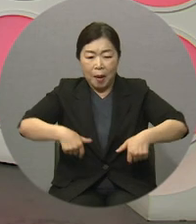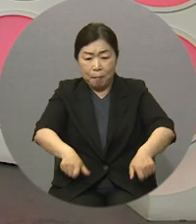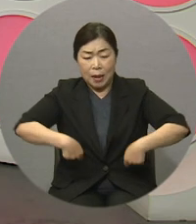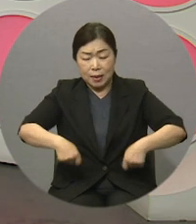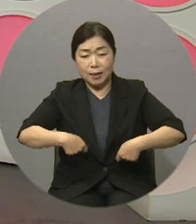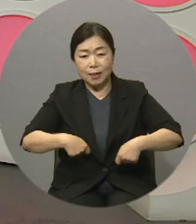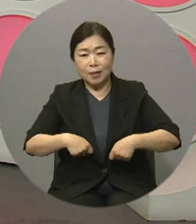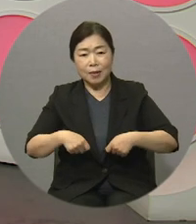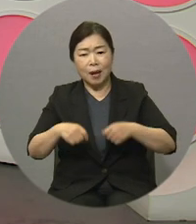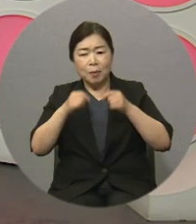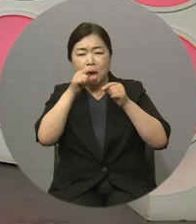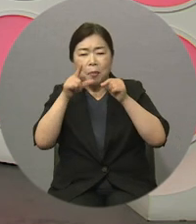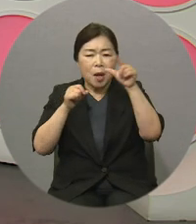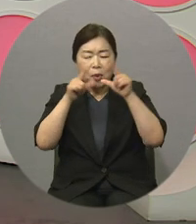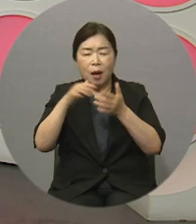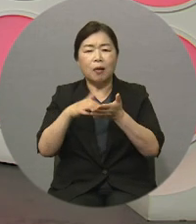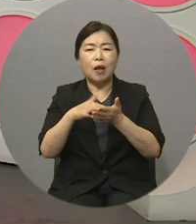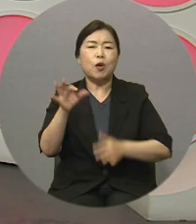훔치셨습니다.